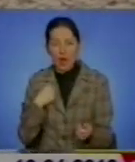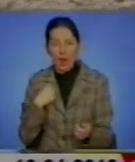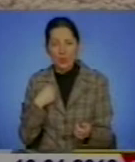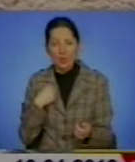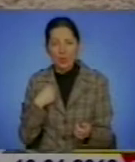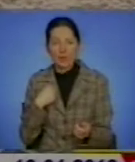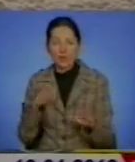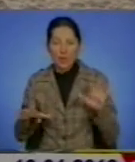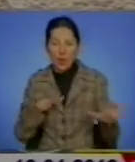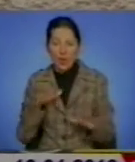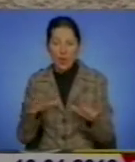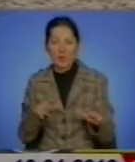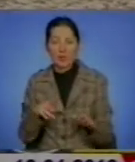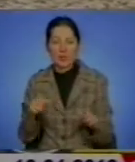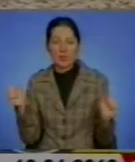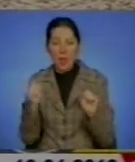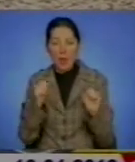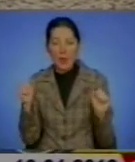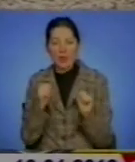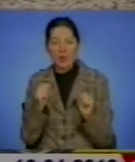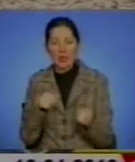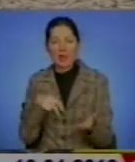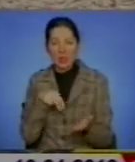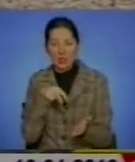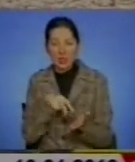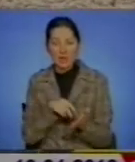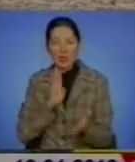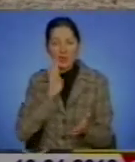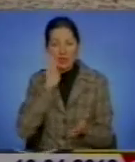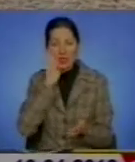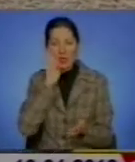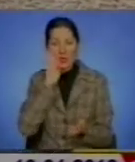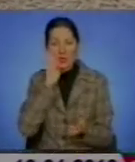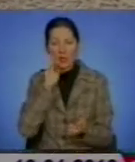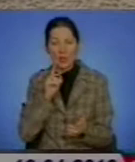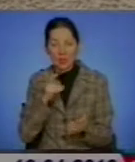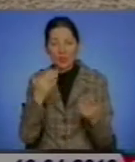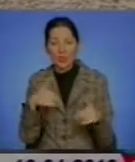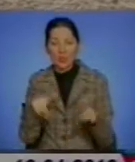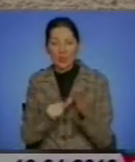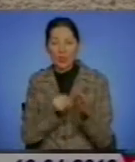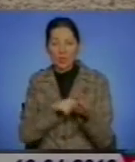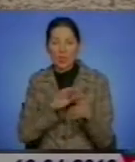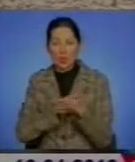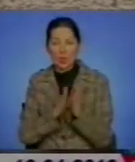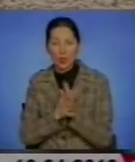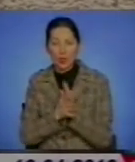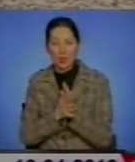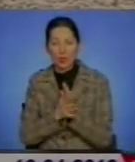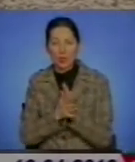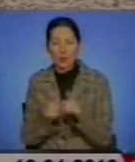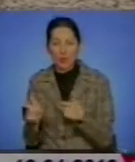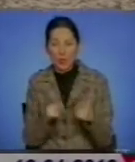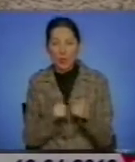на турніки, підкачувався, ставав зранку так, як має бути, вже по положенню все, як має бути. А